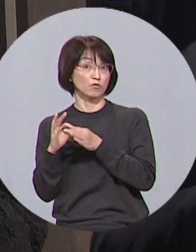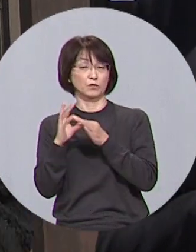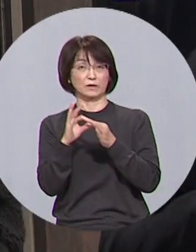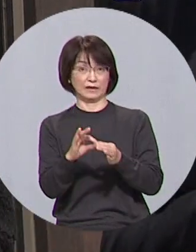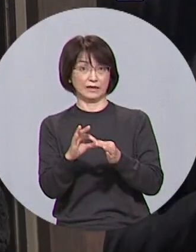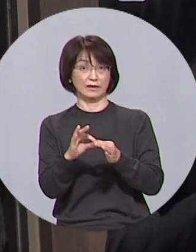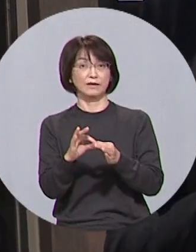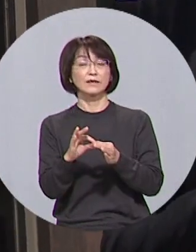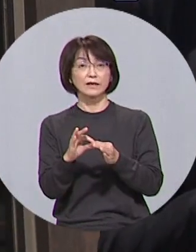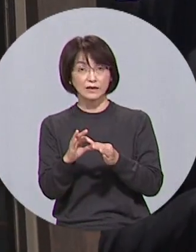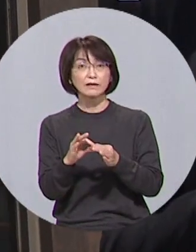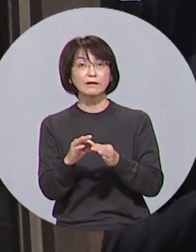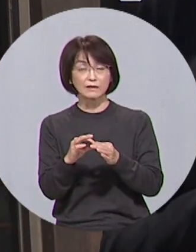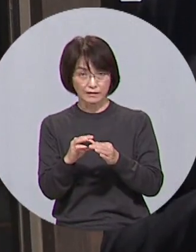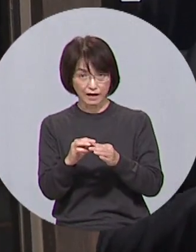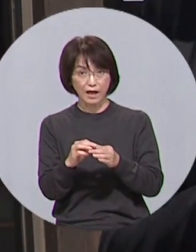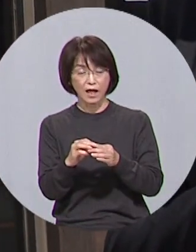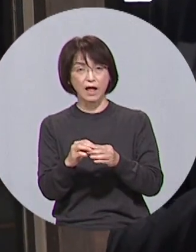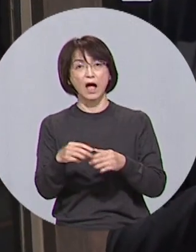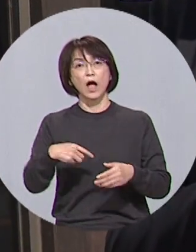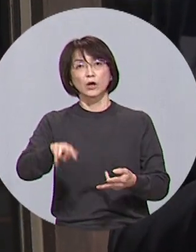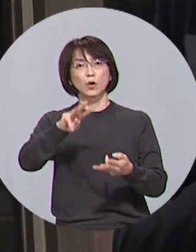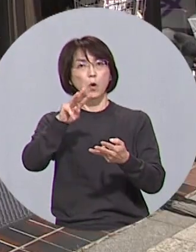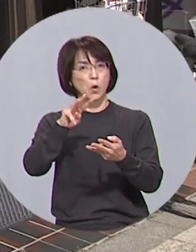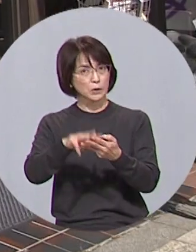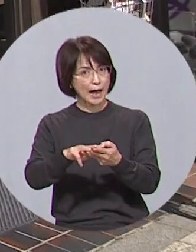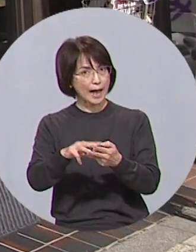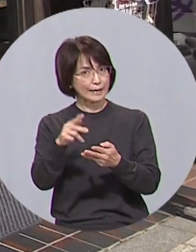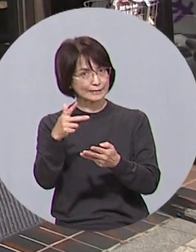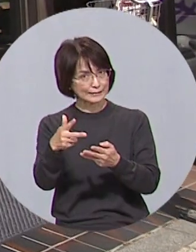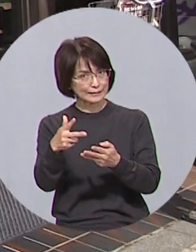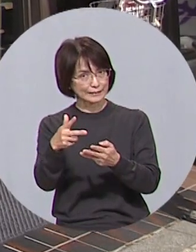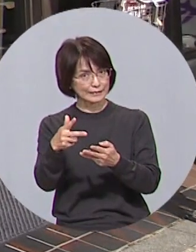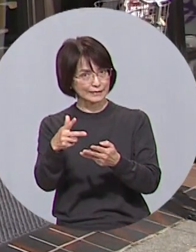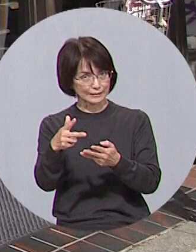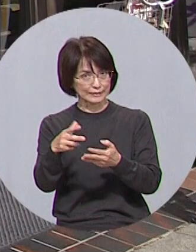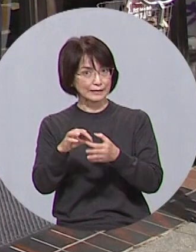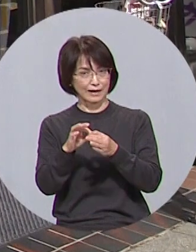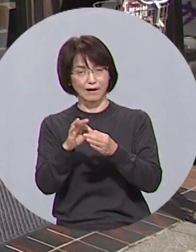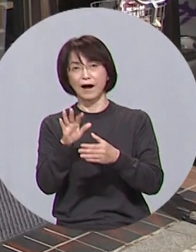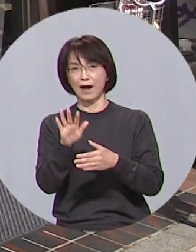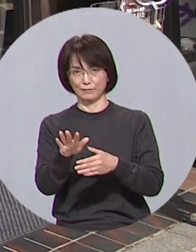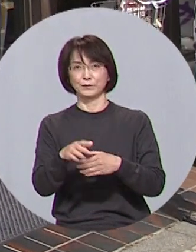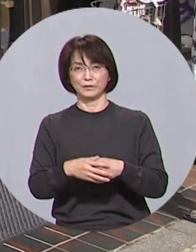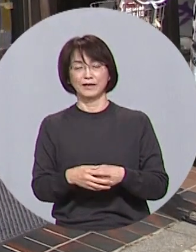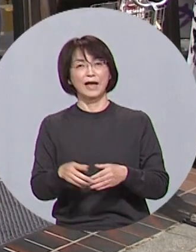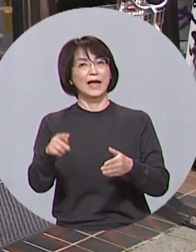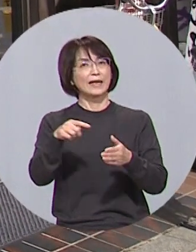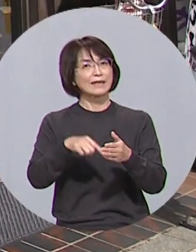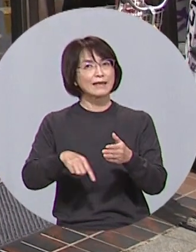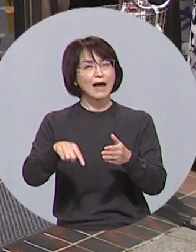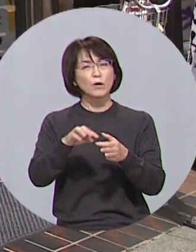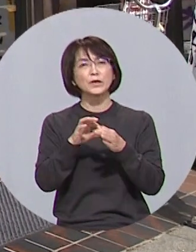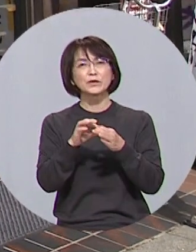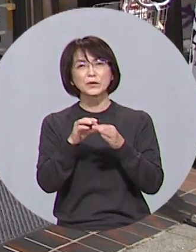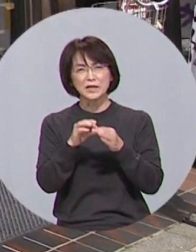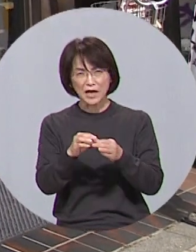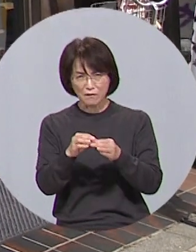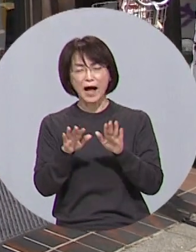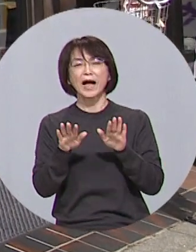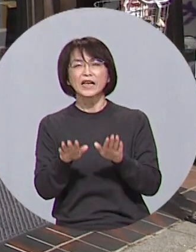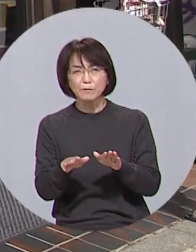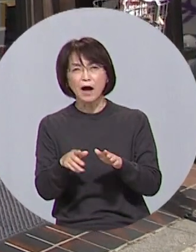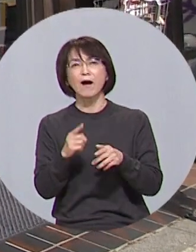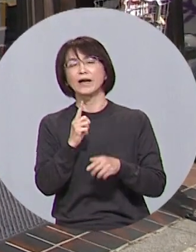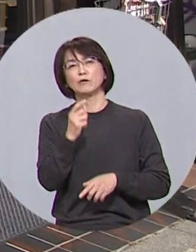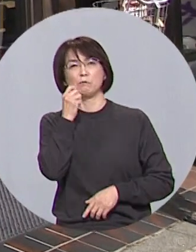ん、どうやらこの行田市にスポットが当たるという、うん、まあネタバレもあるんで、うん、まあ、どう当たるかとかはちょっと詳しくは、 そうだね、それは